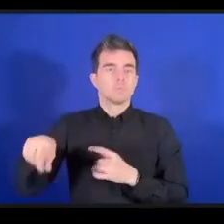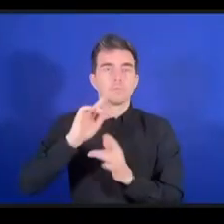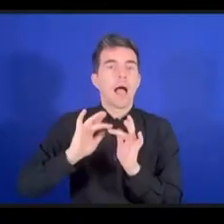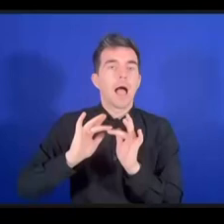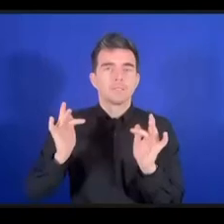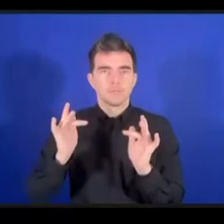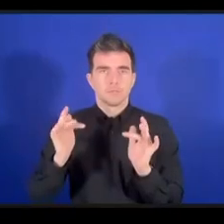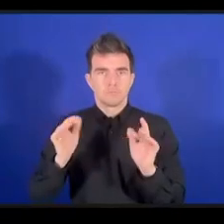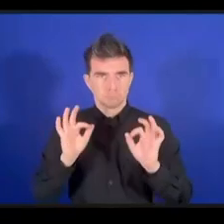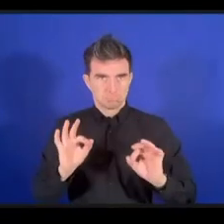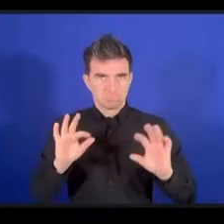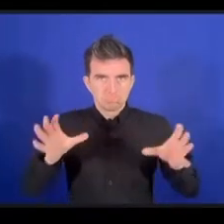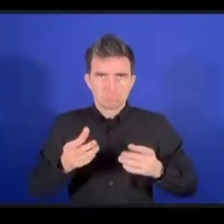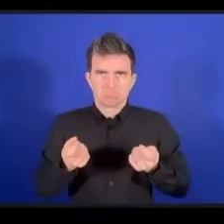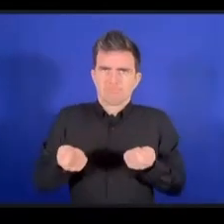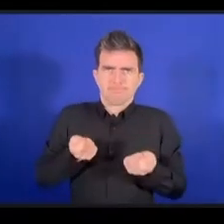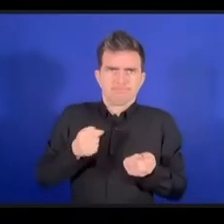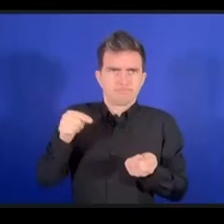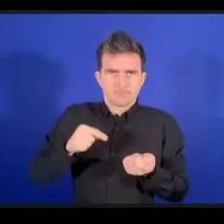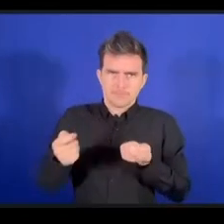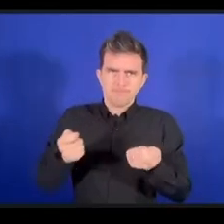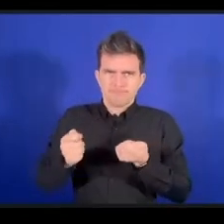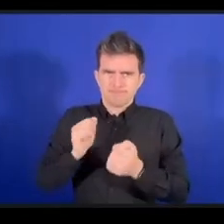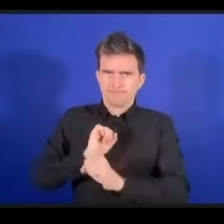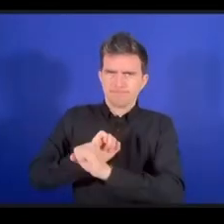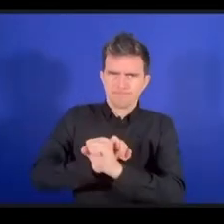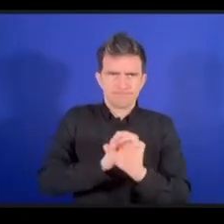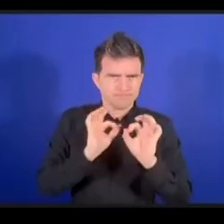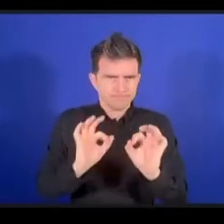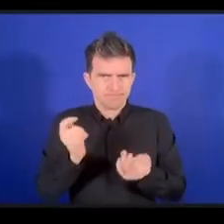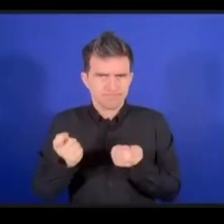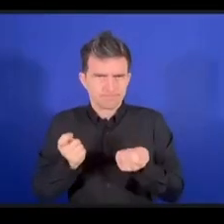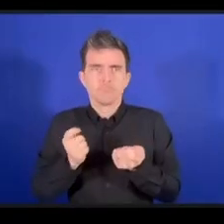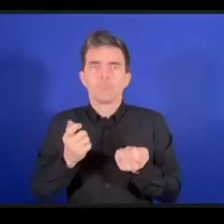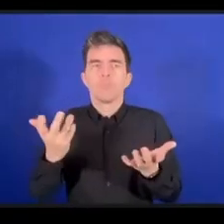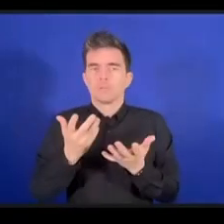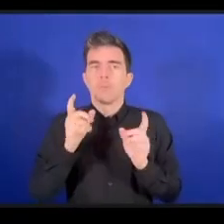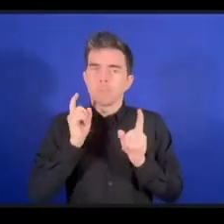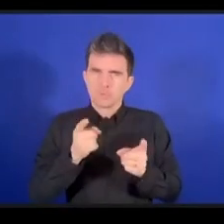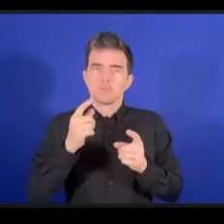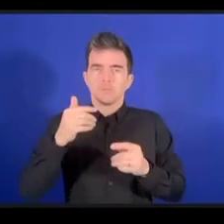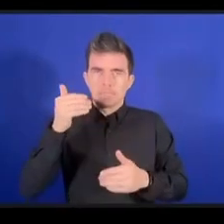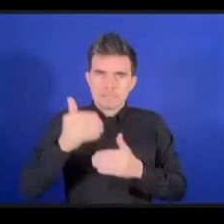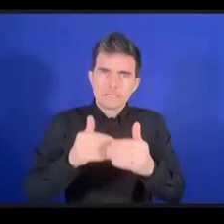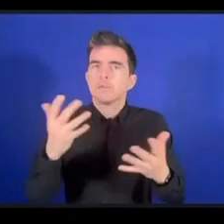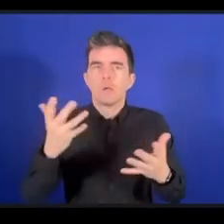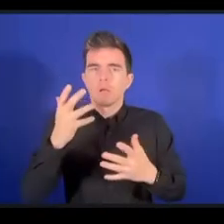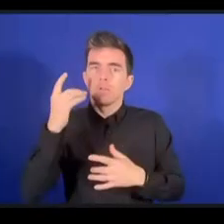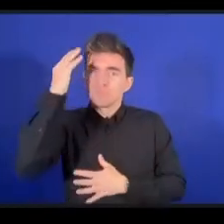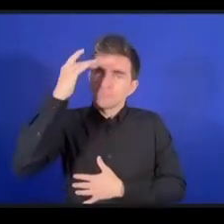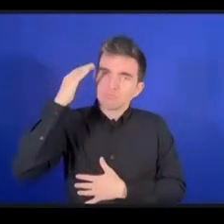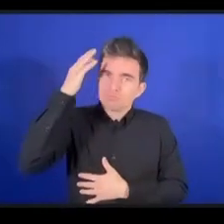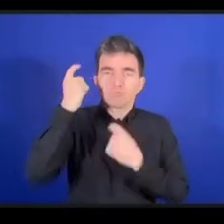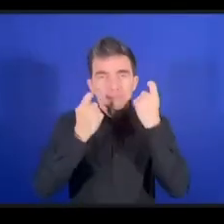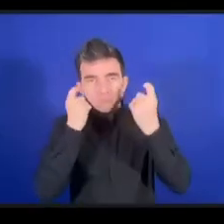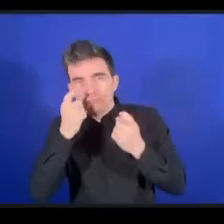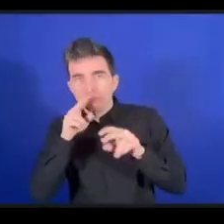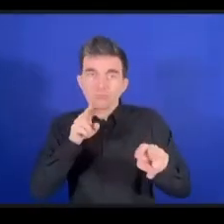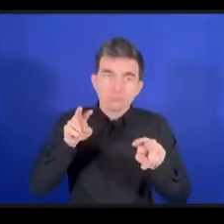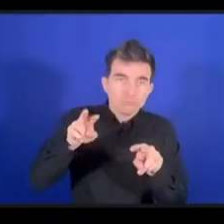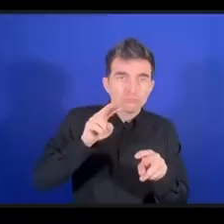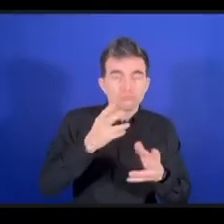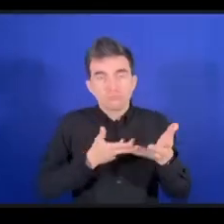思，也就是说联盟是一个反思的场合，我们要反